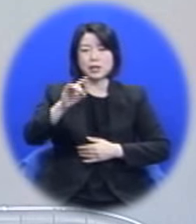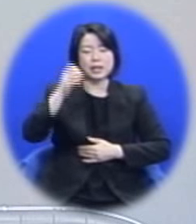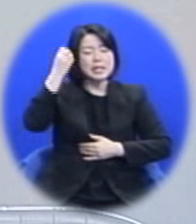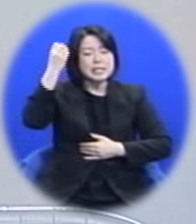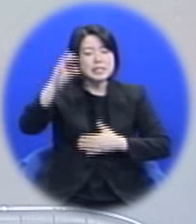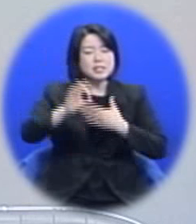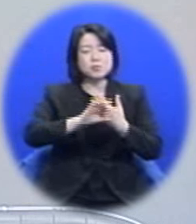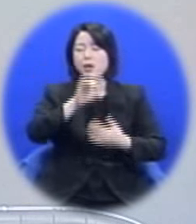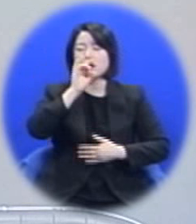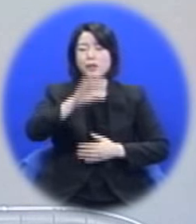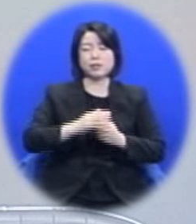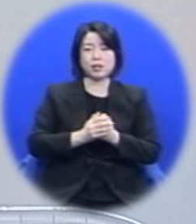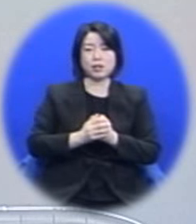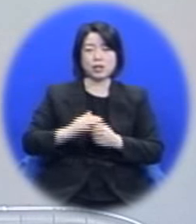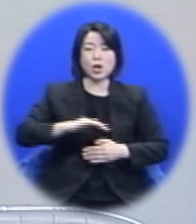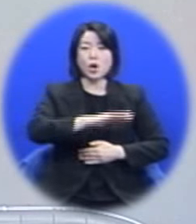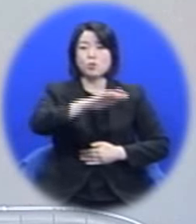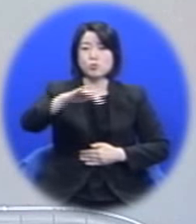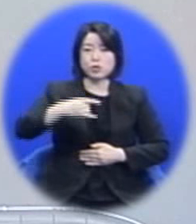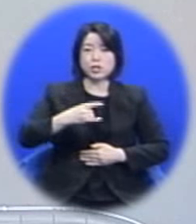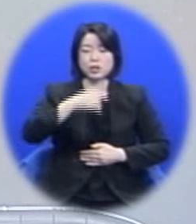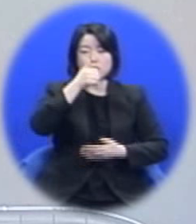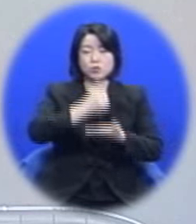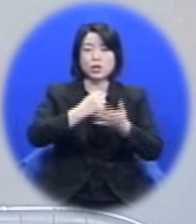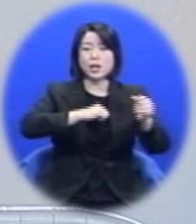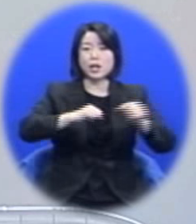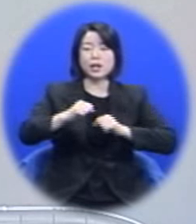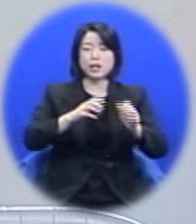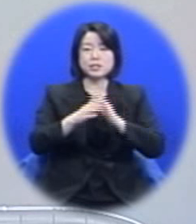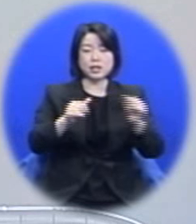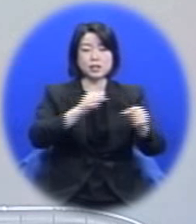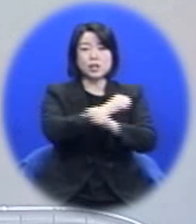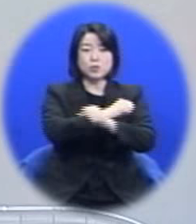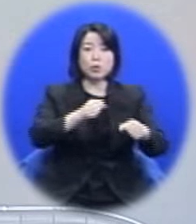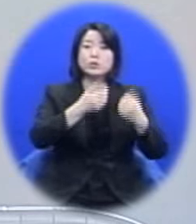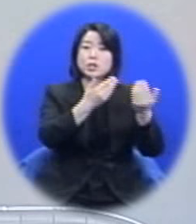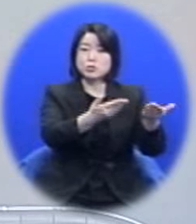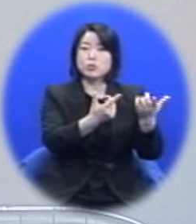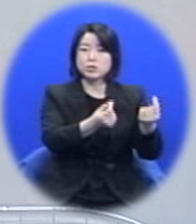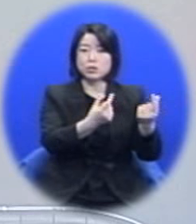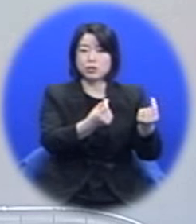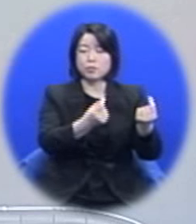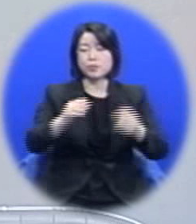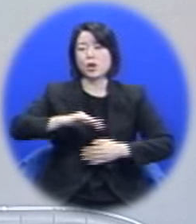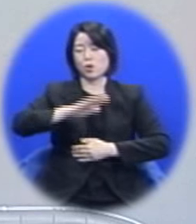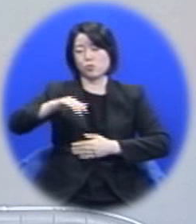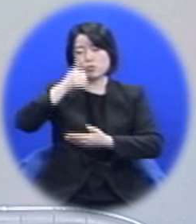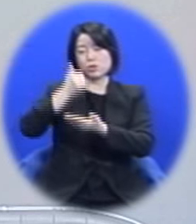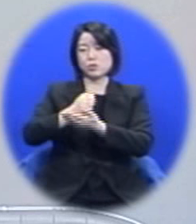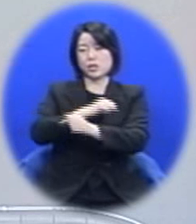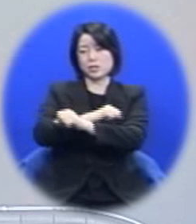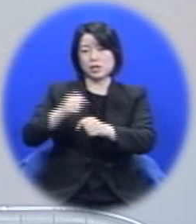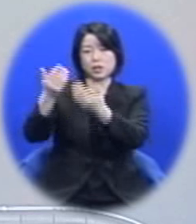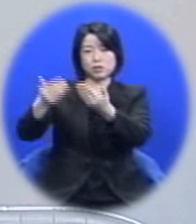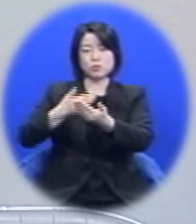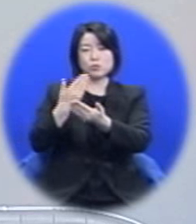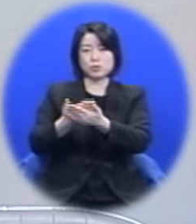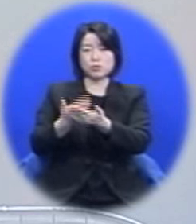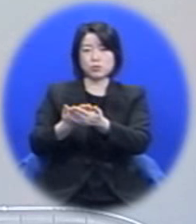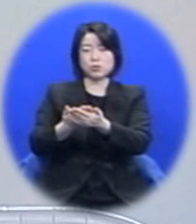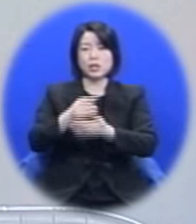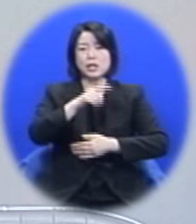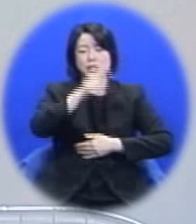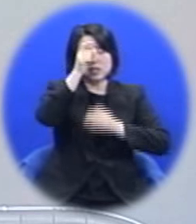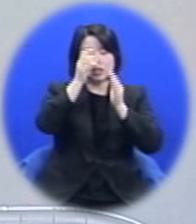됩니다. 우리가 우리에게 죄 지은 자를 사하여 준 것 같이 우리 죄를 사하여 주옵시고. 이 기도는